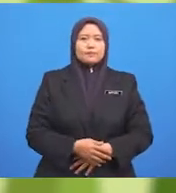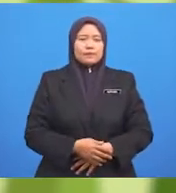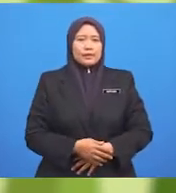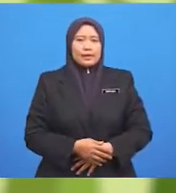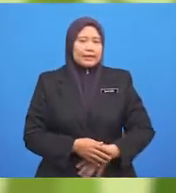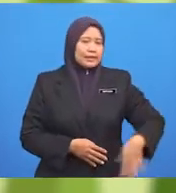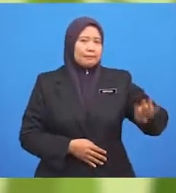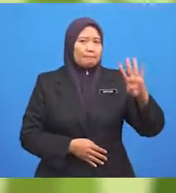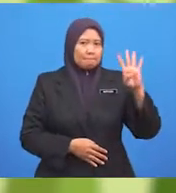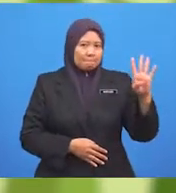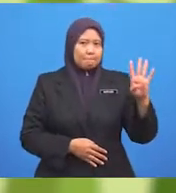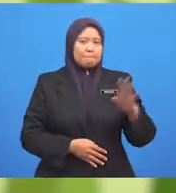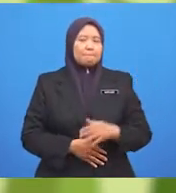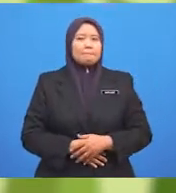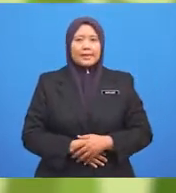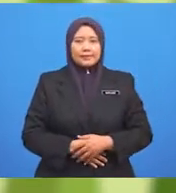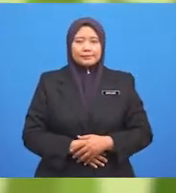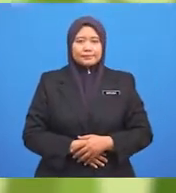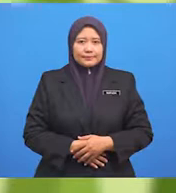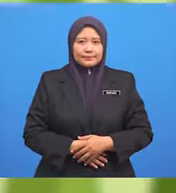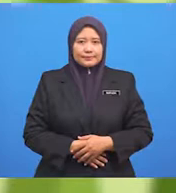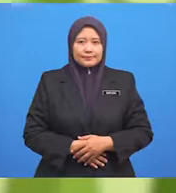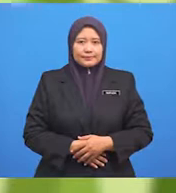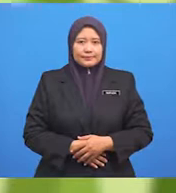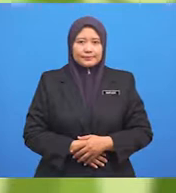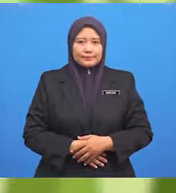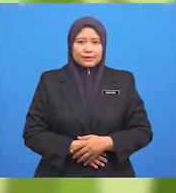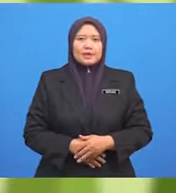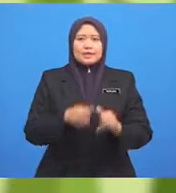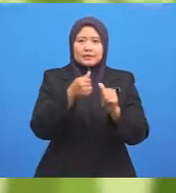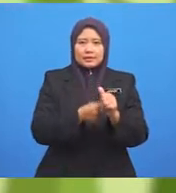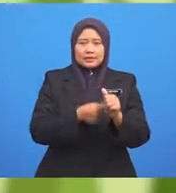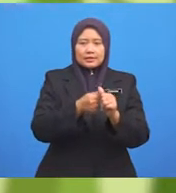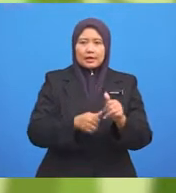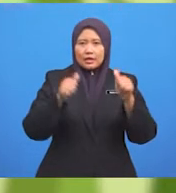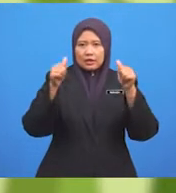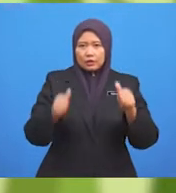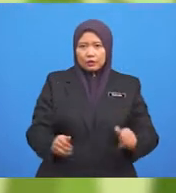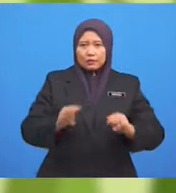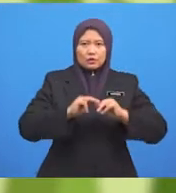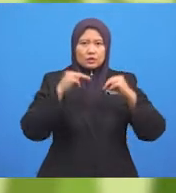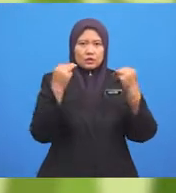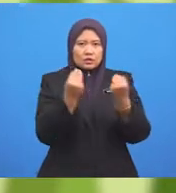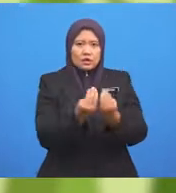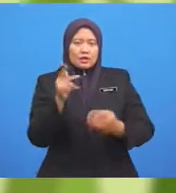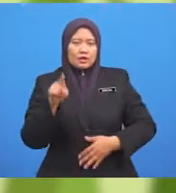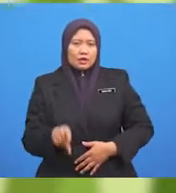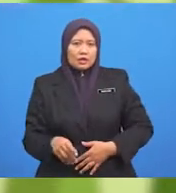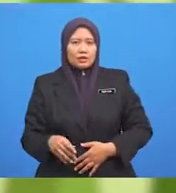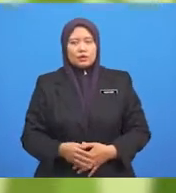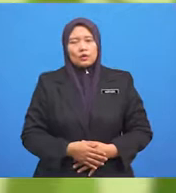Pengajaran keempat dalam syair Pohon Buluh ialah setiap anggota masyarakat